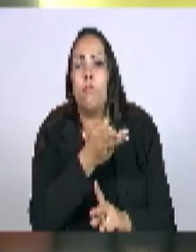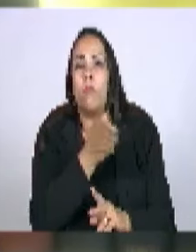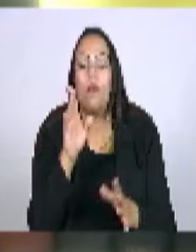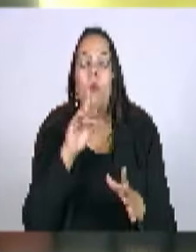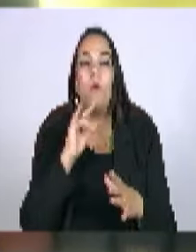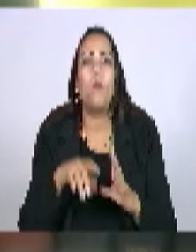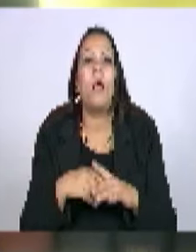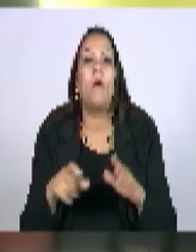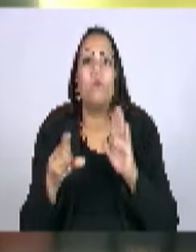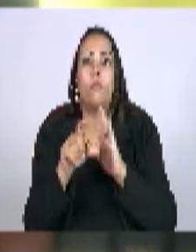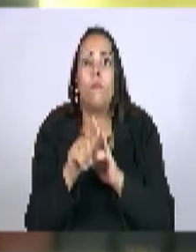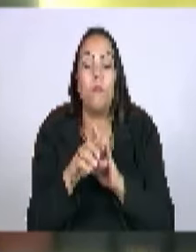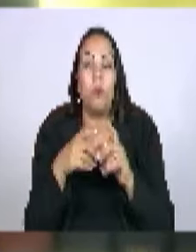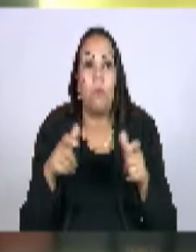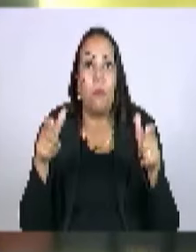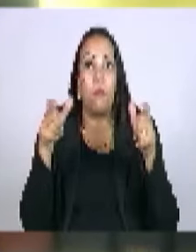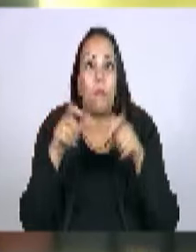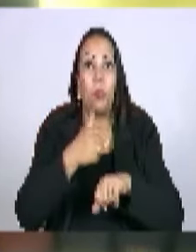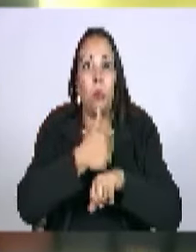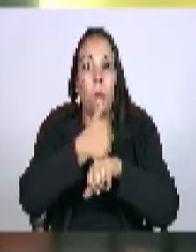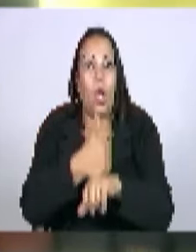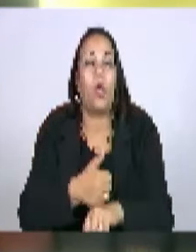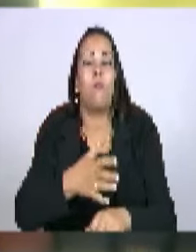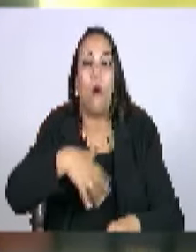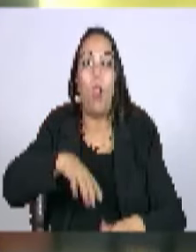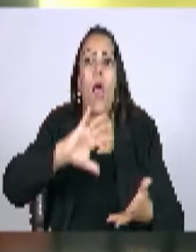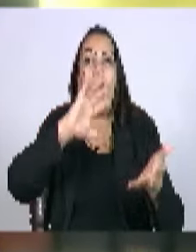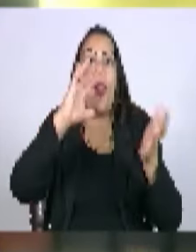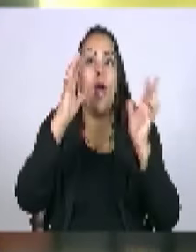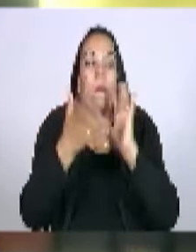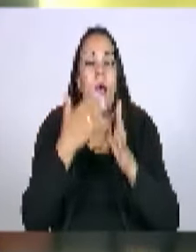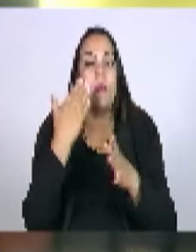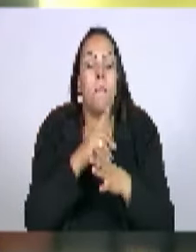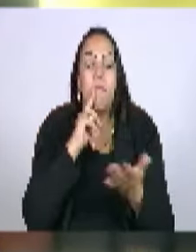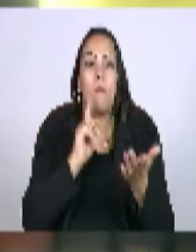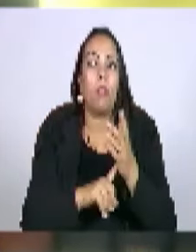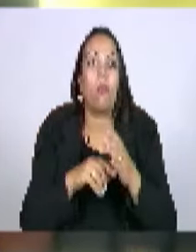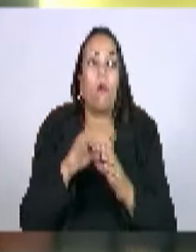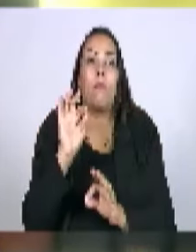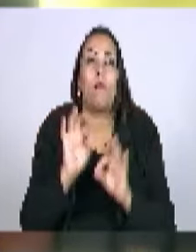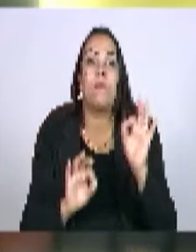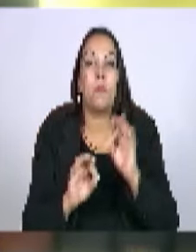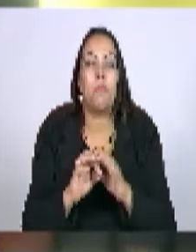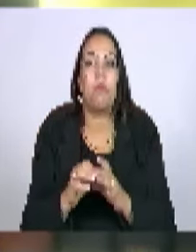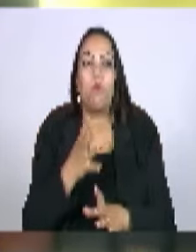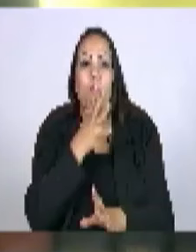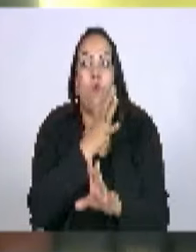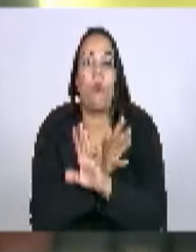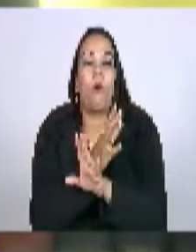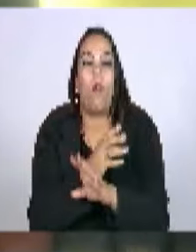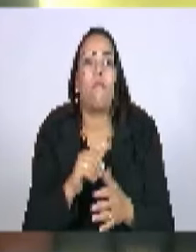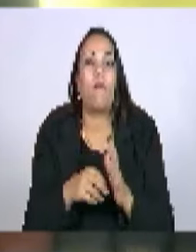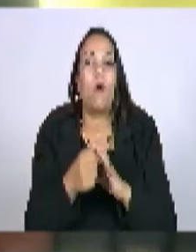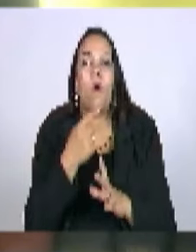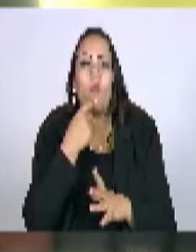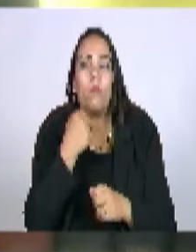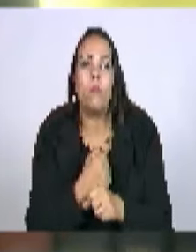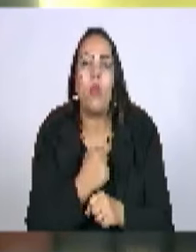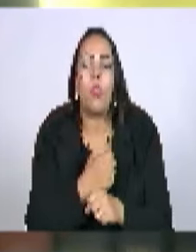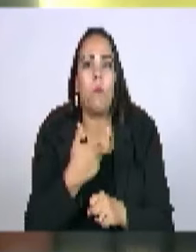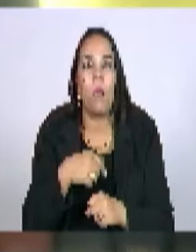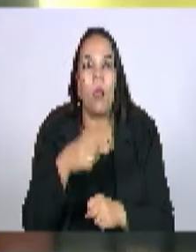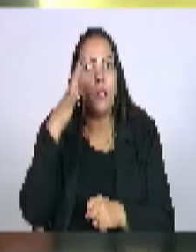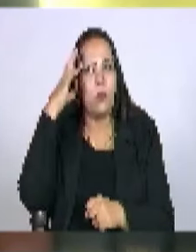الهيئات العالميه والدول لان بالفعل التنظيمات المتطرفه بتستخدم الذكاء